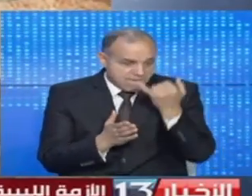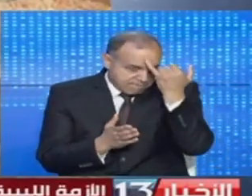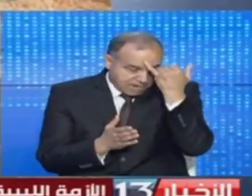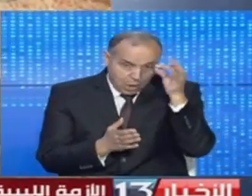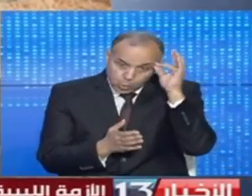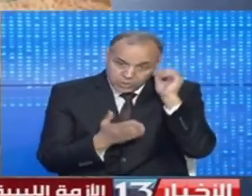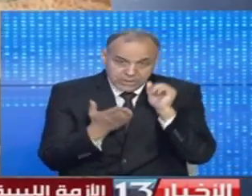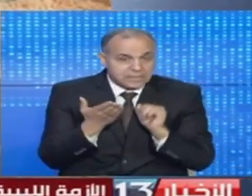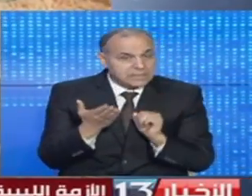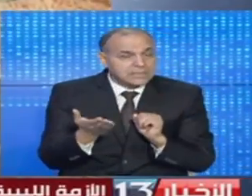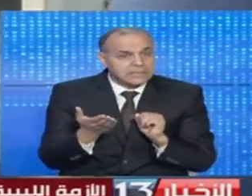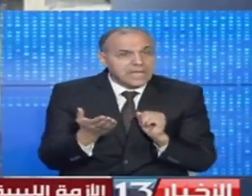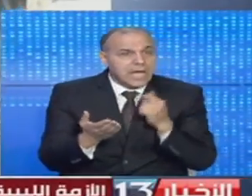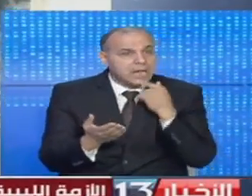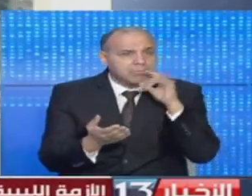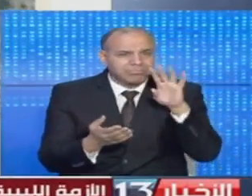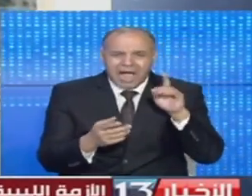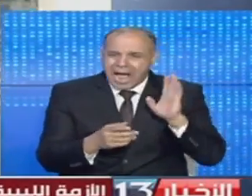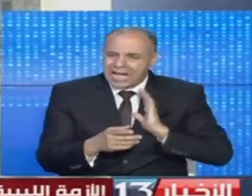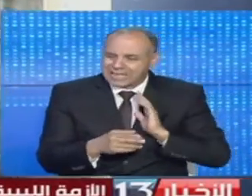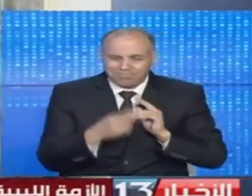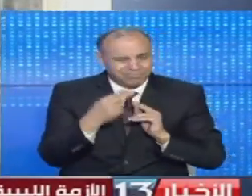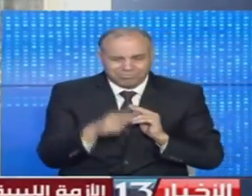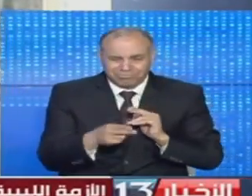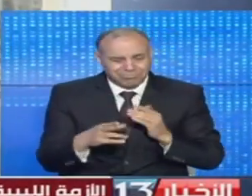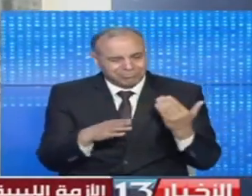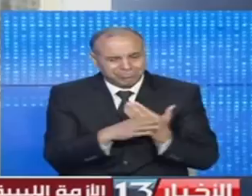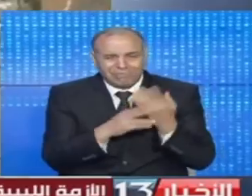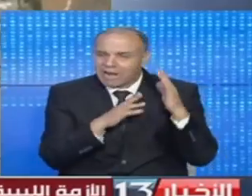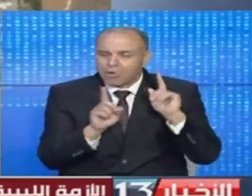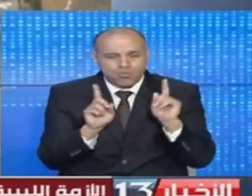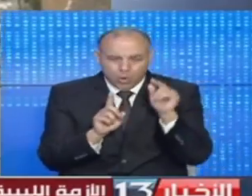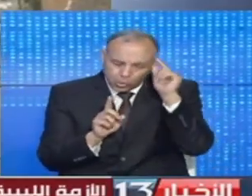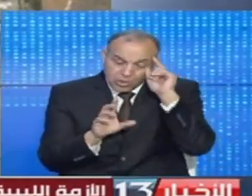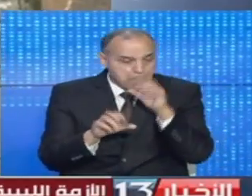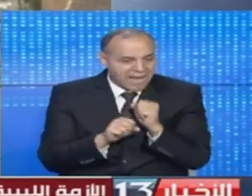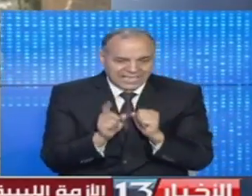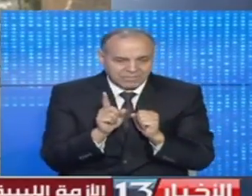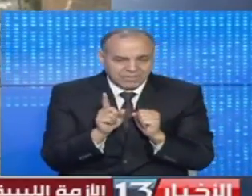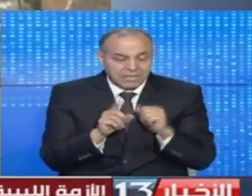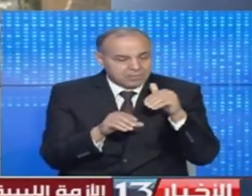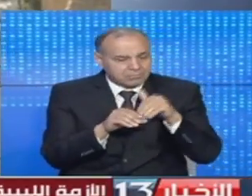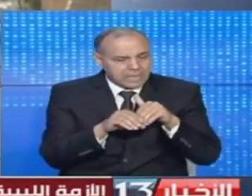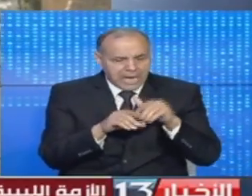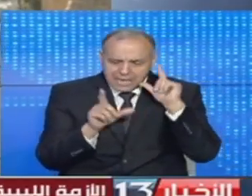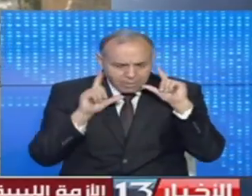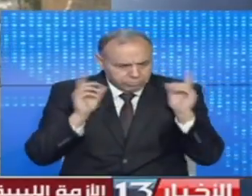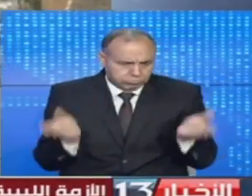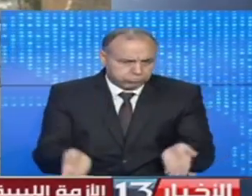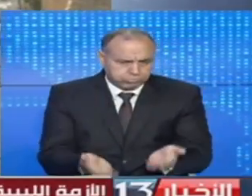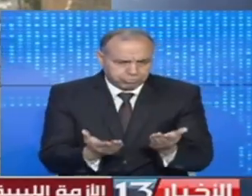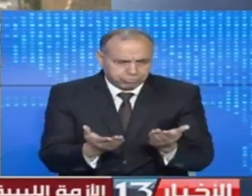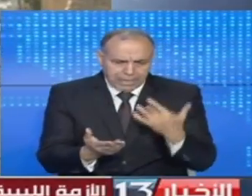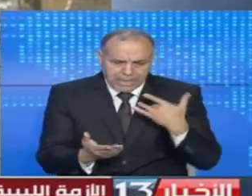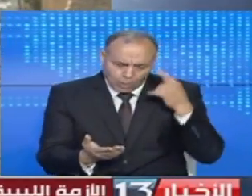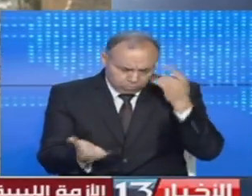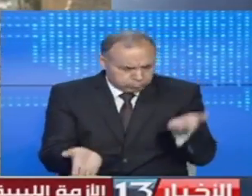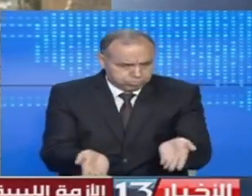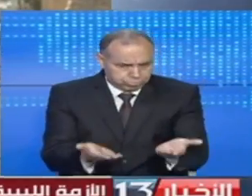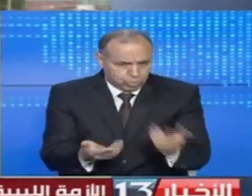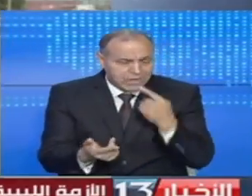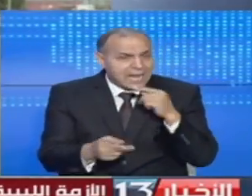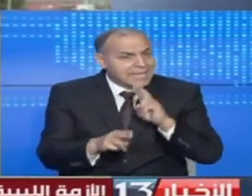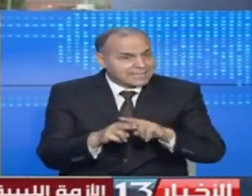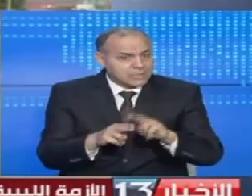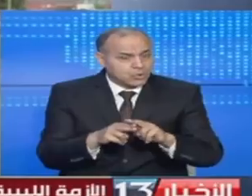التونسيه على رفض الحل العسكري واي تدخل خارجي في الشان الداخلي الليبي من منطلق ايمان جونس بان